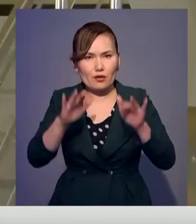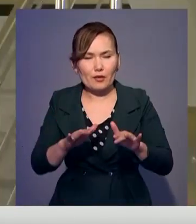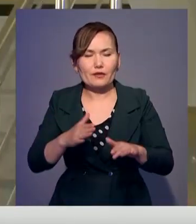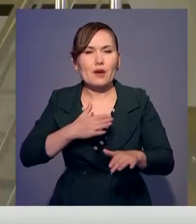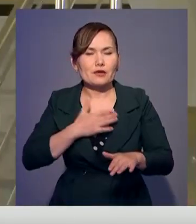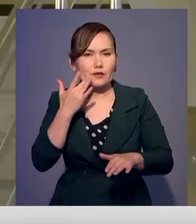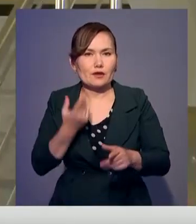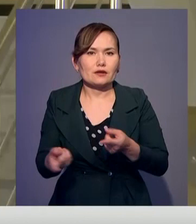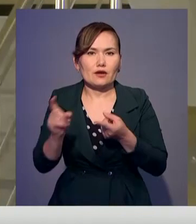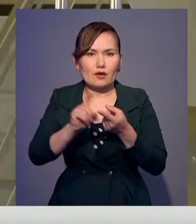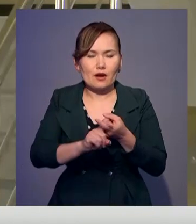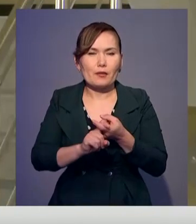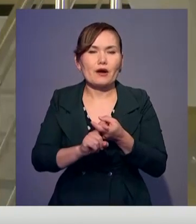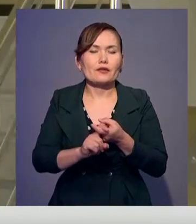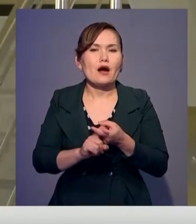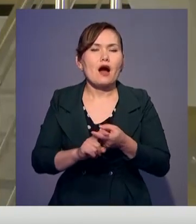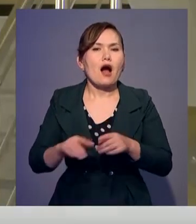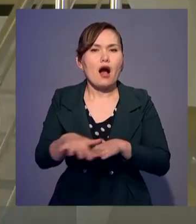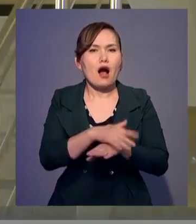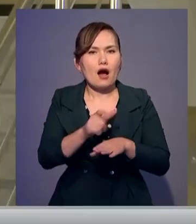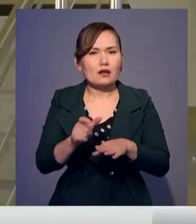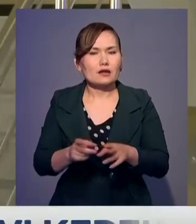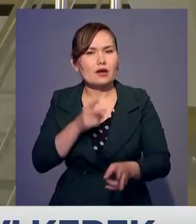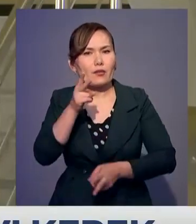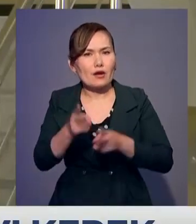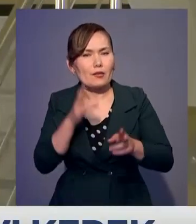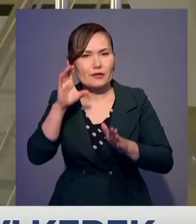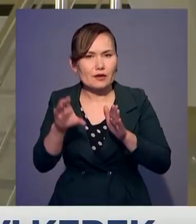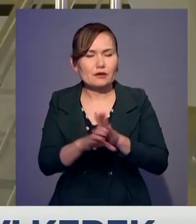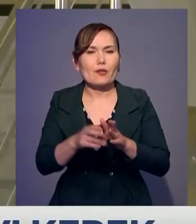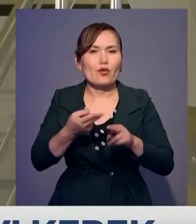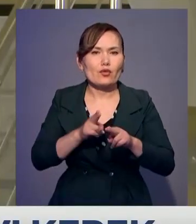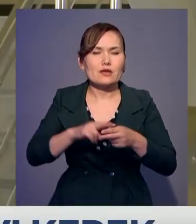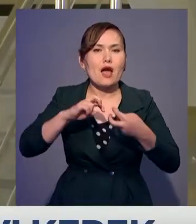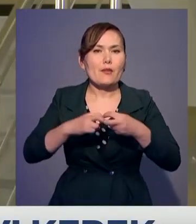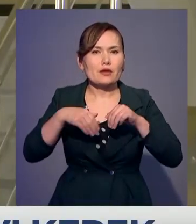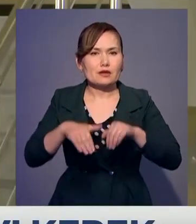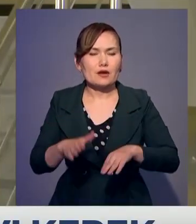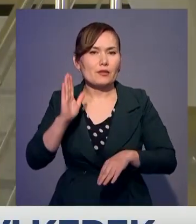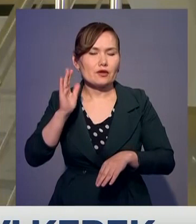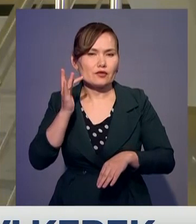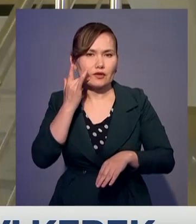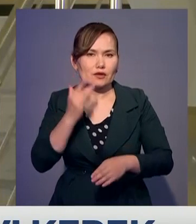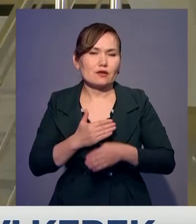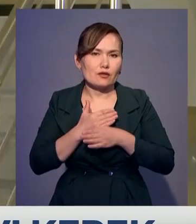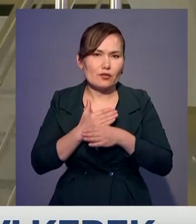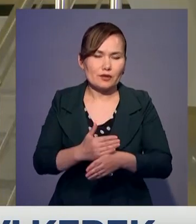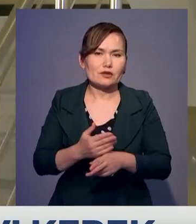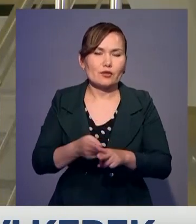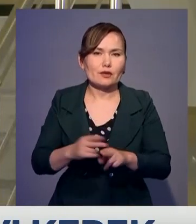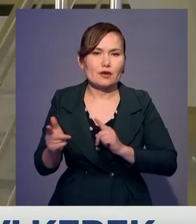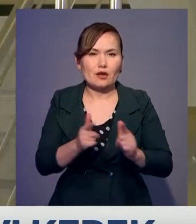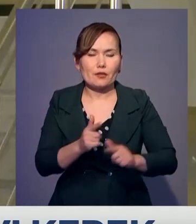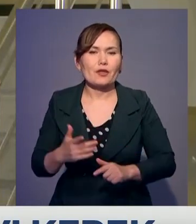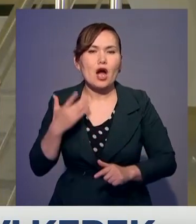желідегі халықтан мұн мұқтажын, проблемасын, шешілмей қалып жатқан мәселелерін, жетпей жатқан дауысын көтеріп жүрген азаматтардың осы